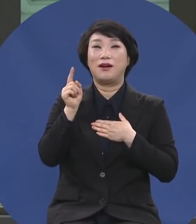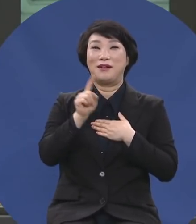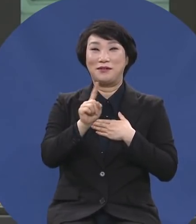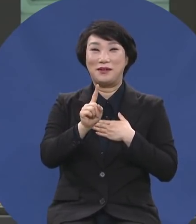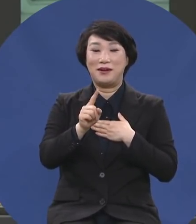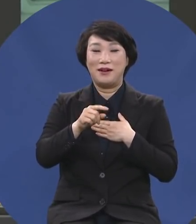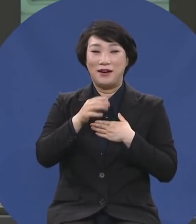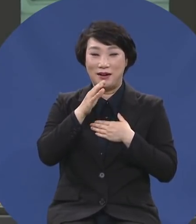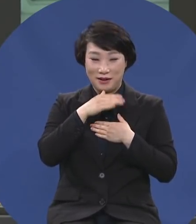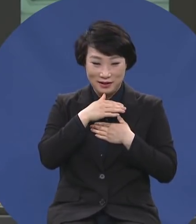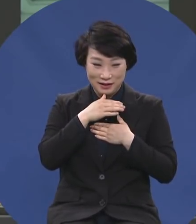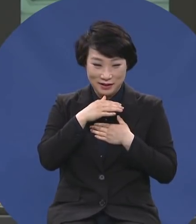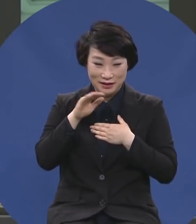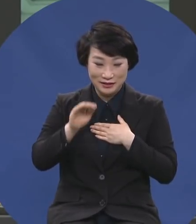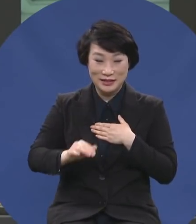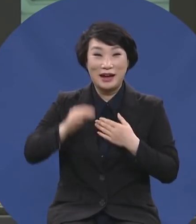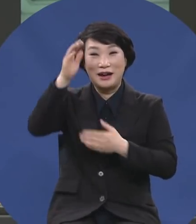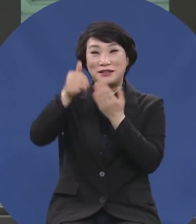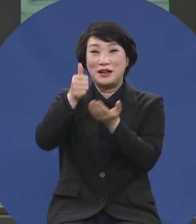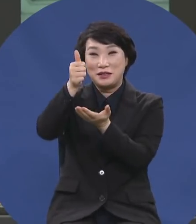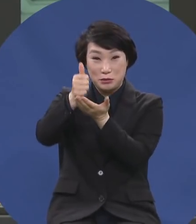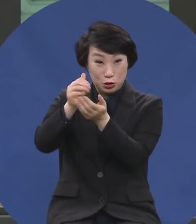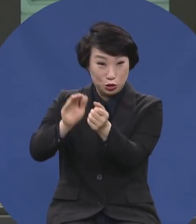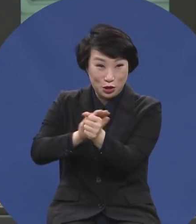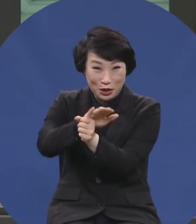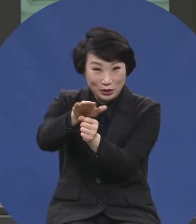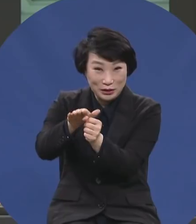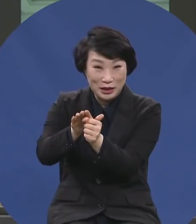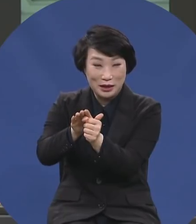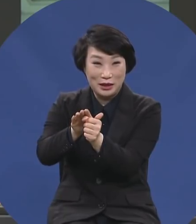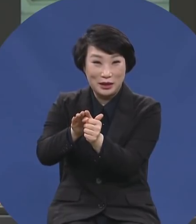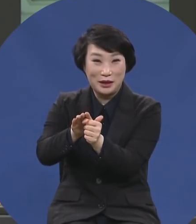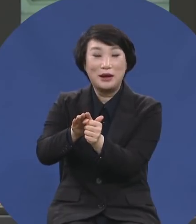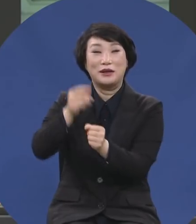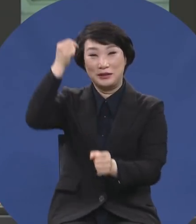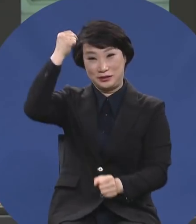자, 하나님은 사랑이시다.